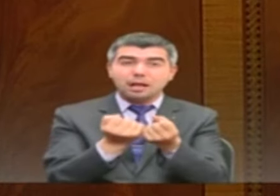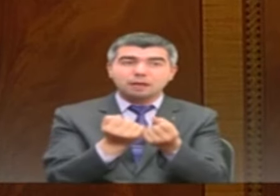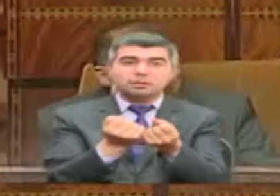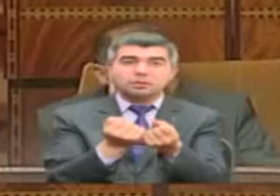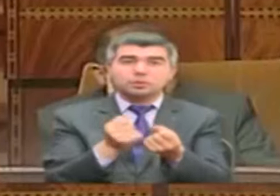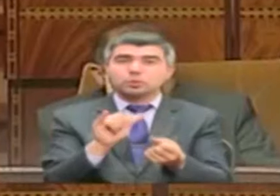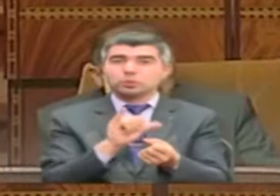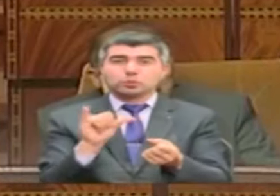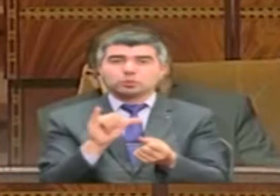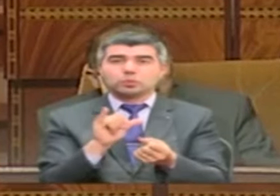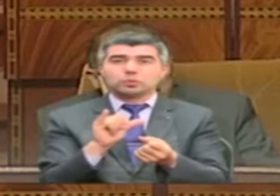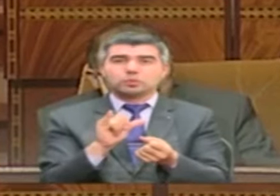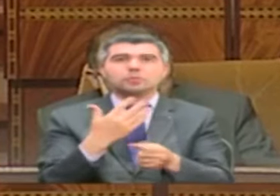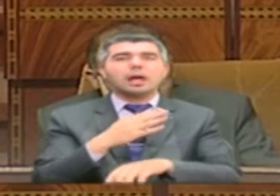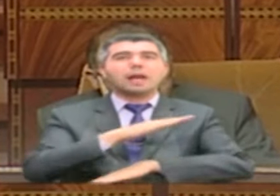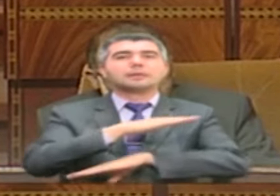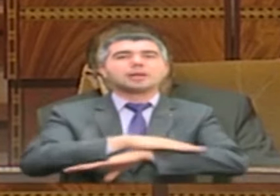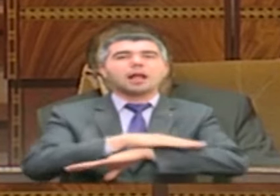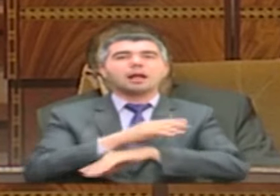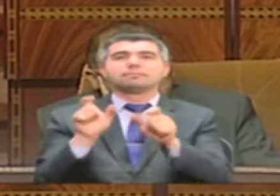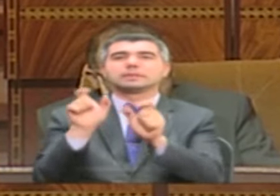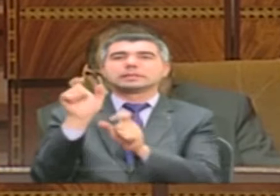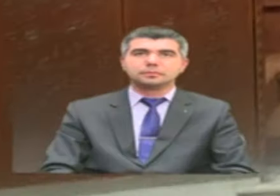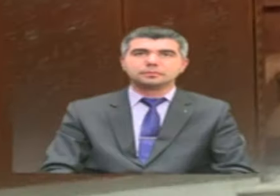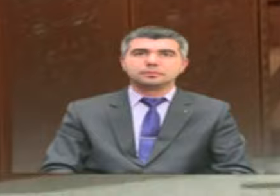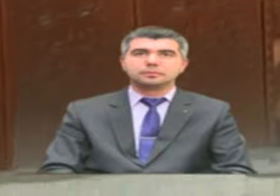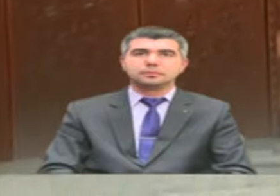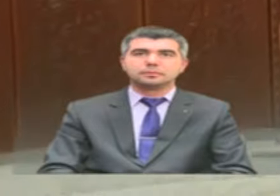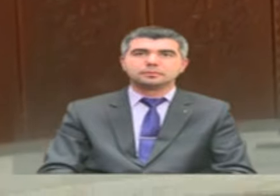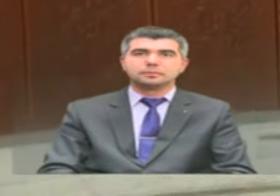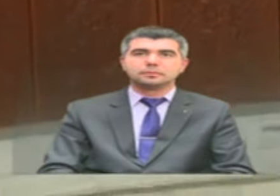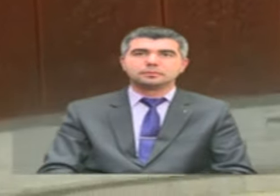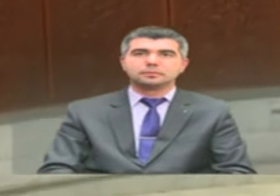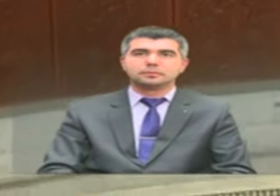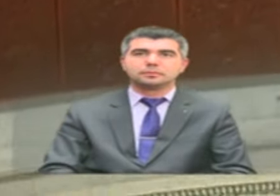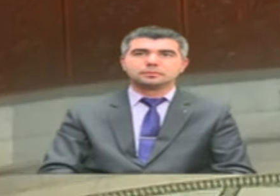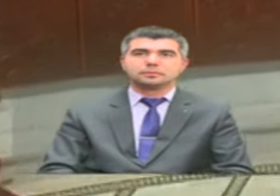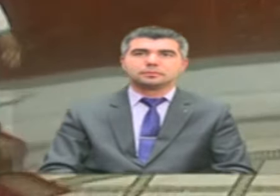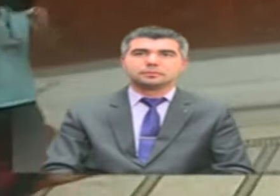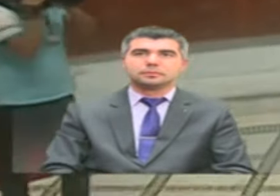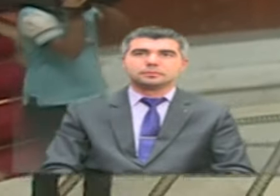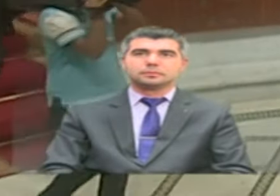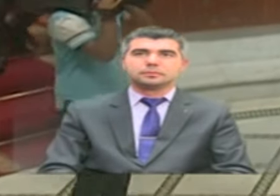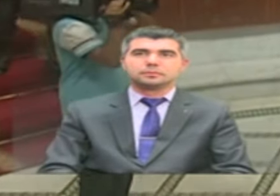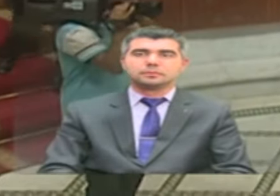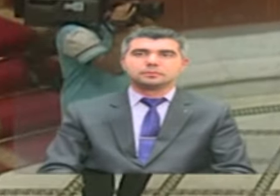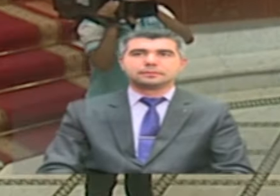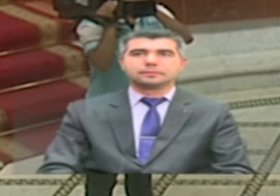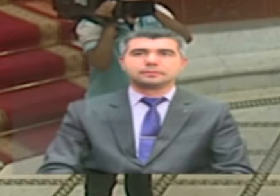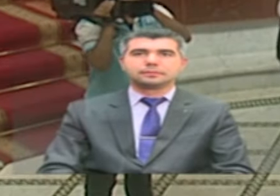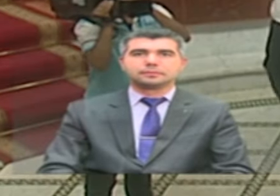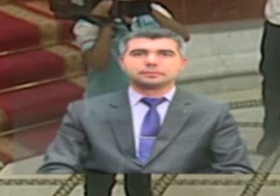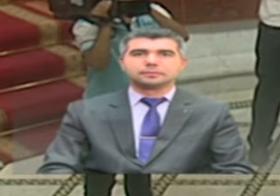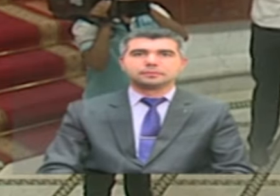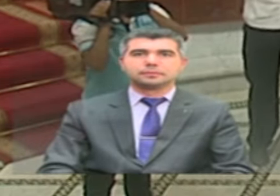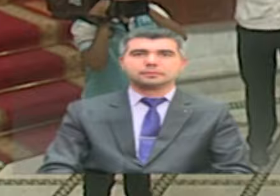الحكوميه لتليها كلمه حزب الاصاله والمعاصره والتي كانت شارده هذه المره وبعيده كل البعد